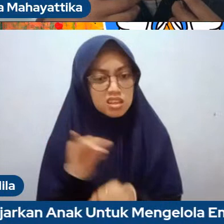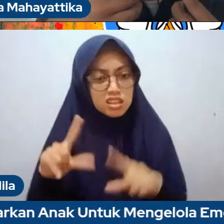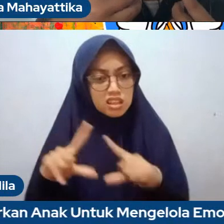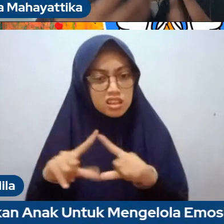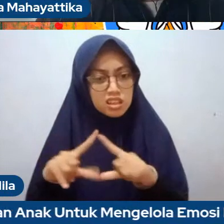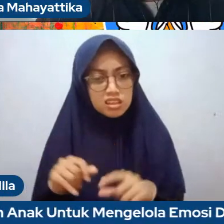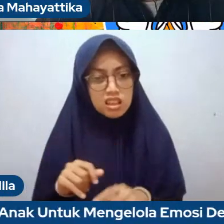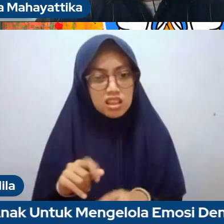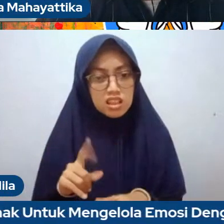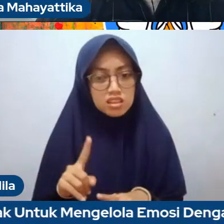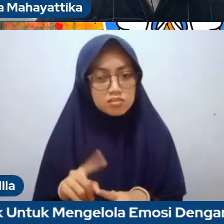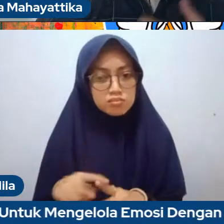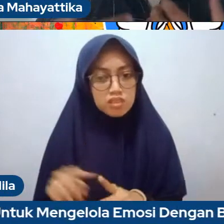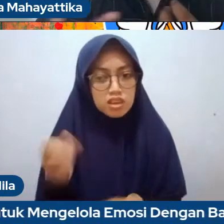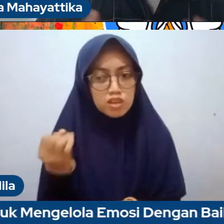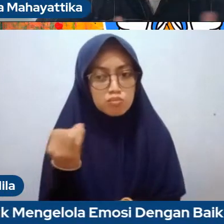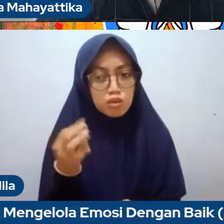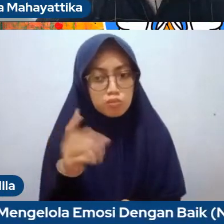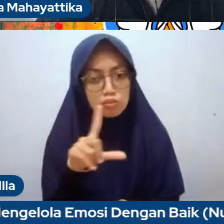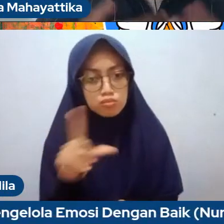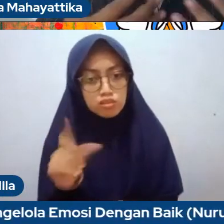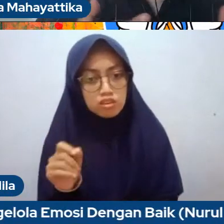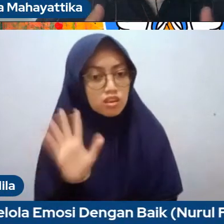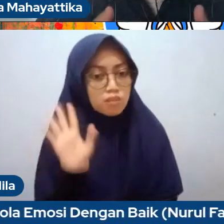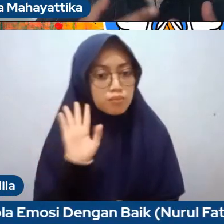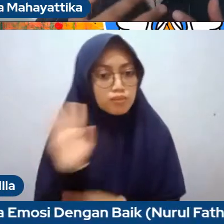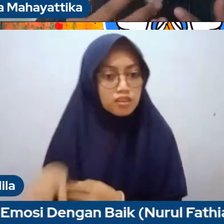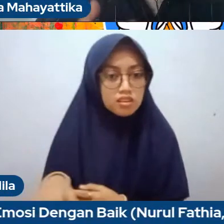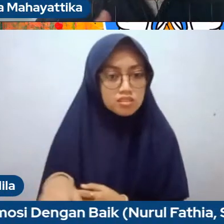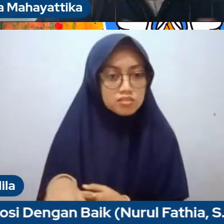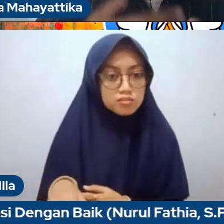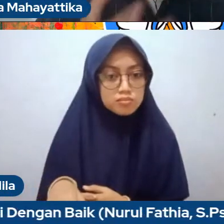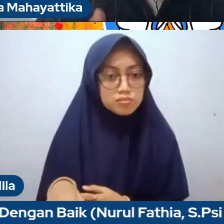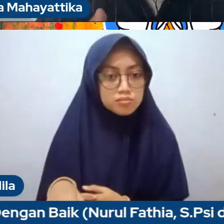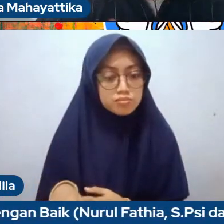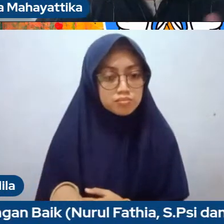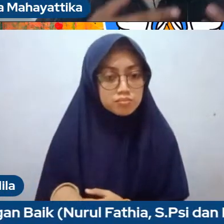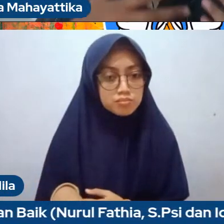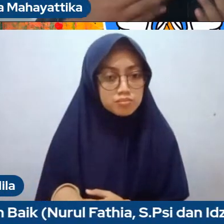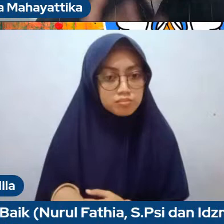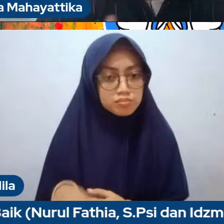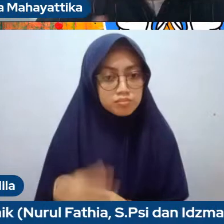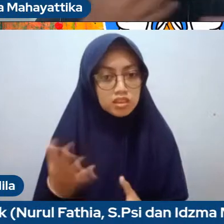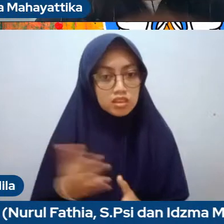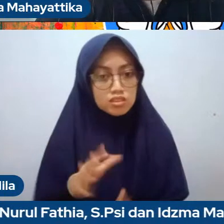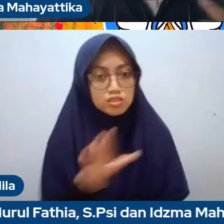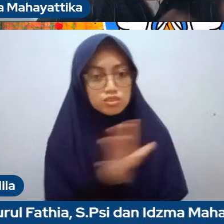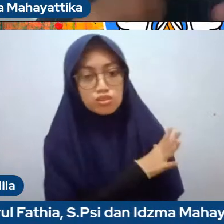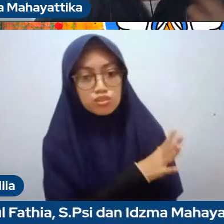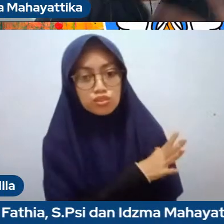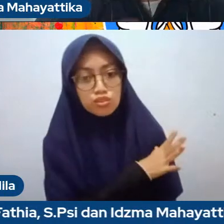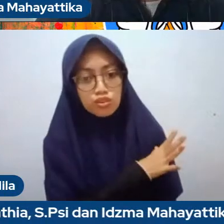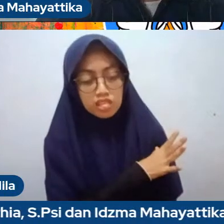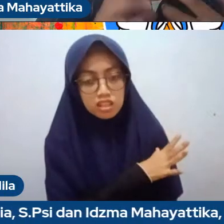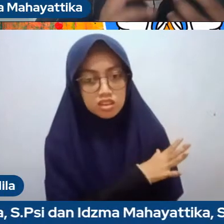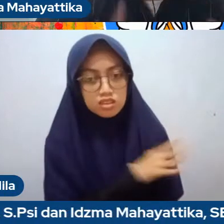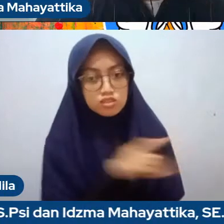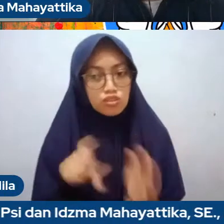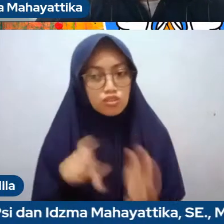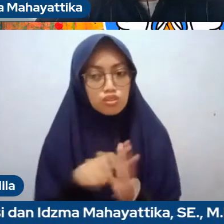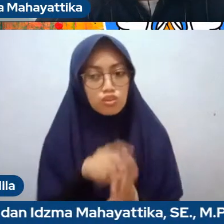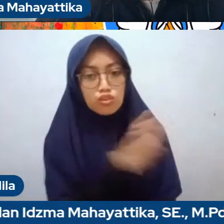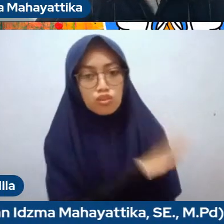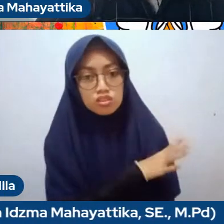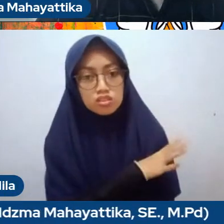Padahal standarnya orang-orang yang bekerja di kesehatan mental itu 2 minggu, dokter apalagi itu 2 minggu harus udah pulang, rolling terus. Iya 3 bulan